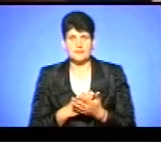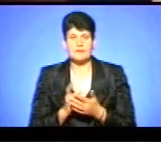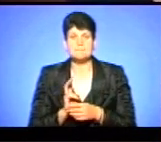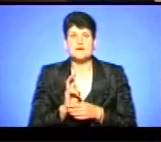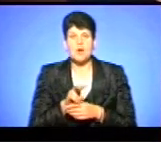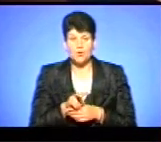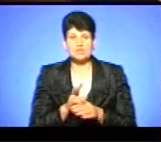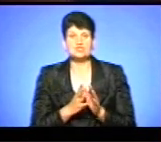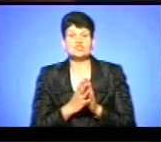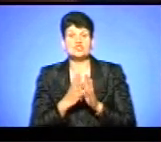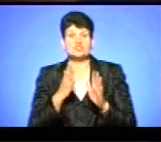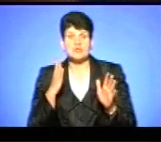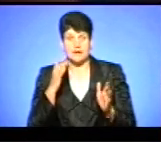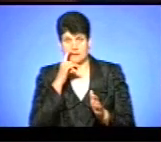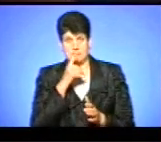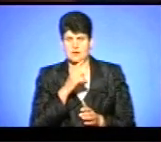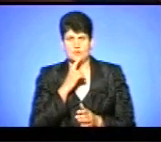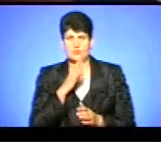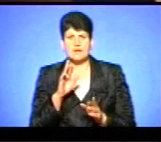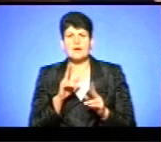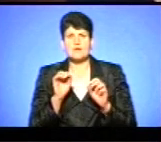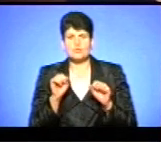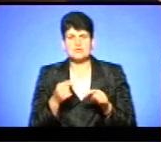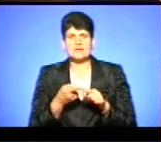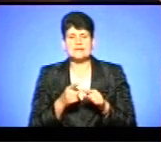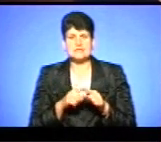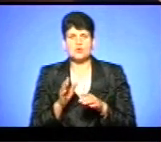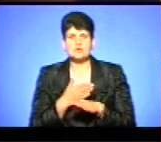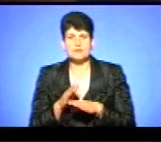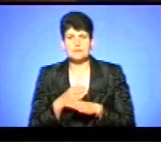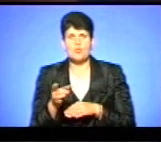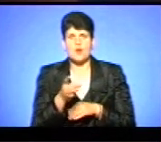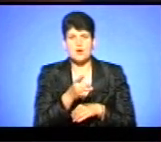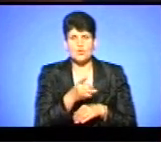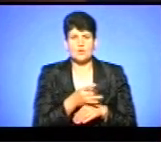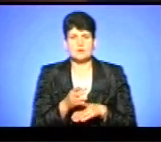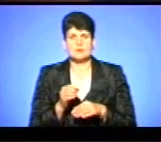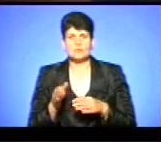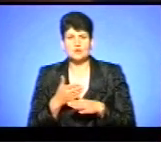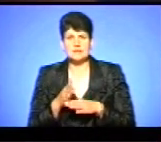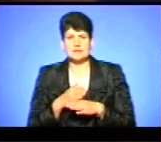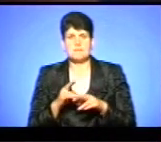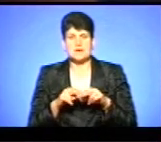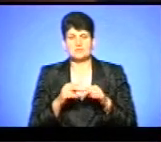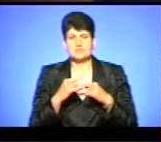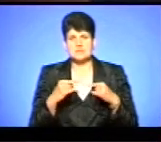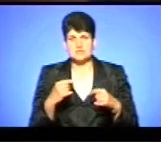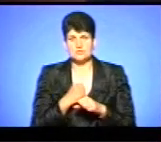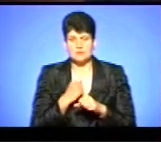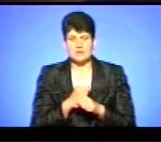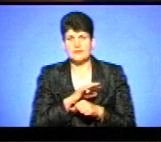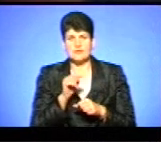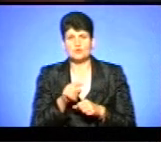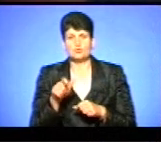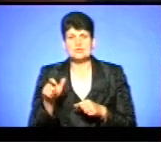така черга, ну я не розумію, ну просто якось можна це все розподілити, по районах порозкидати, якісь паспортні столи зробити, а не так, щоб люди з